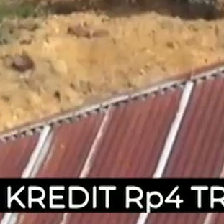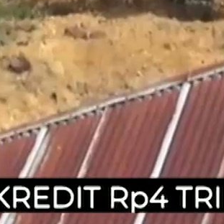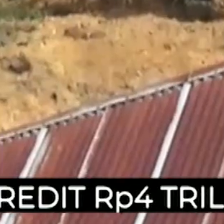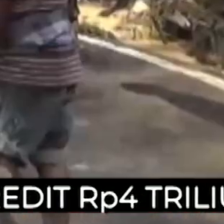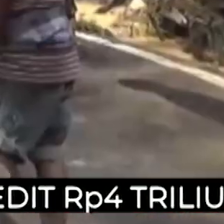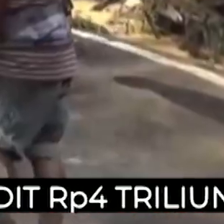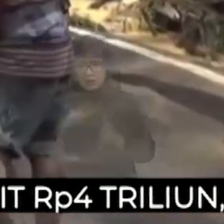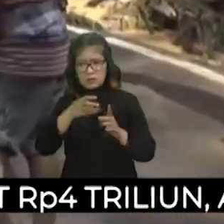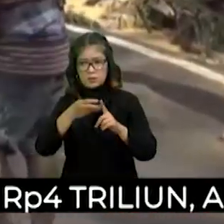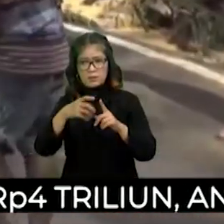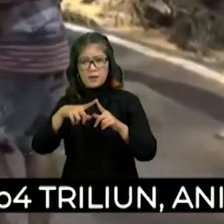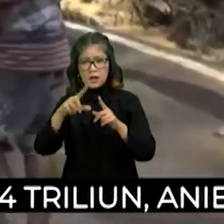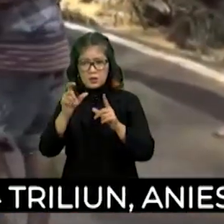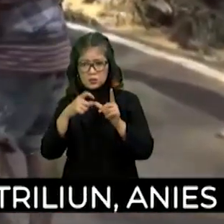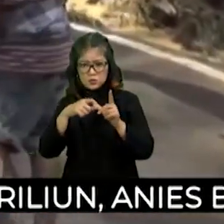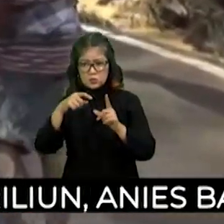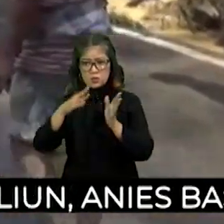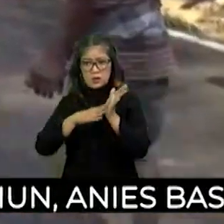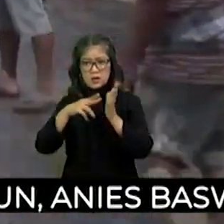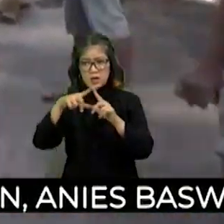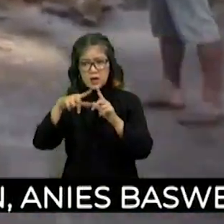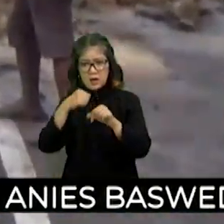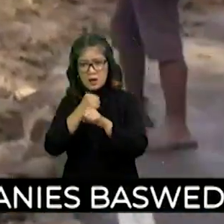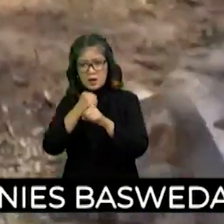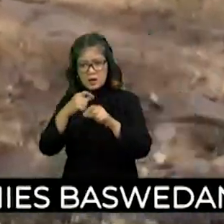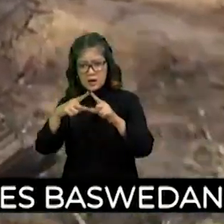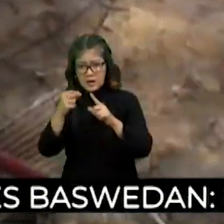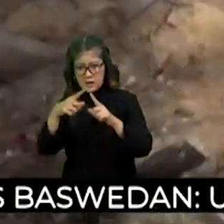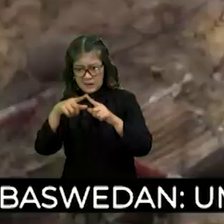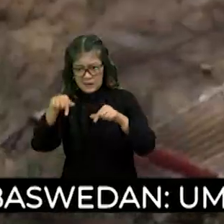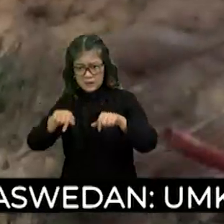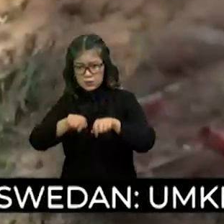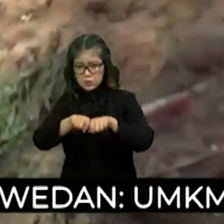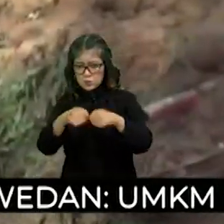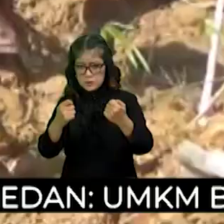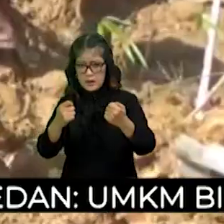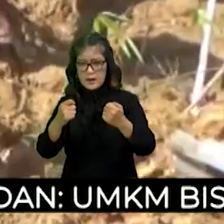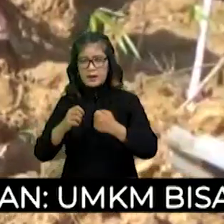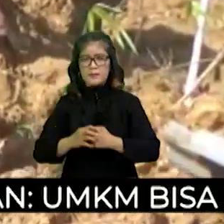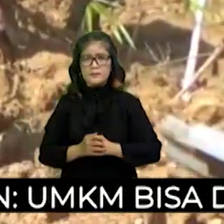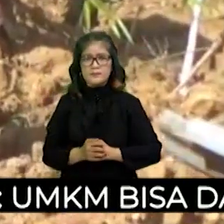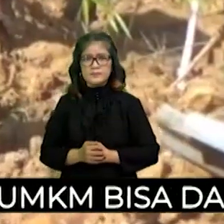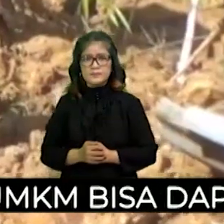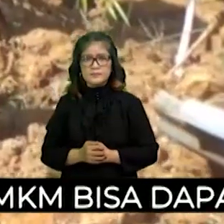dan Kecamatan Nanggala. Dari Toraja Utara, Sulawesi Selatan, Jufri Tonapa, iNews, melaporkan.